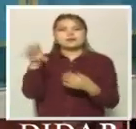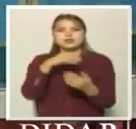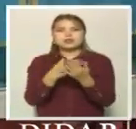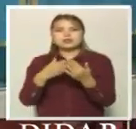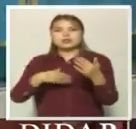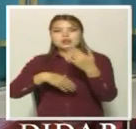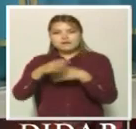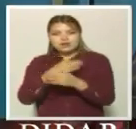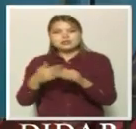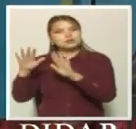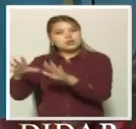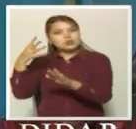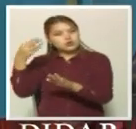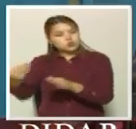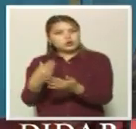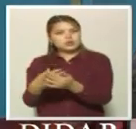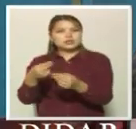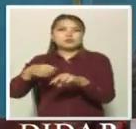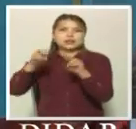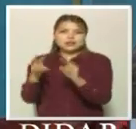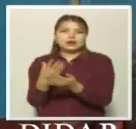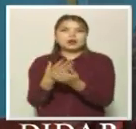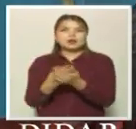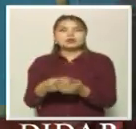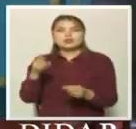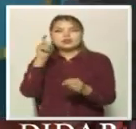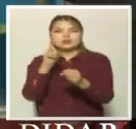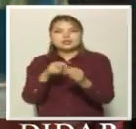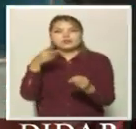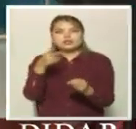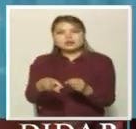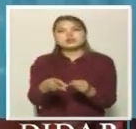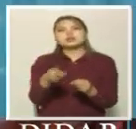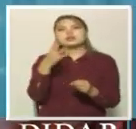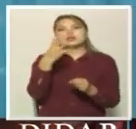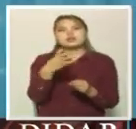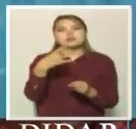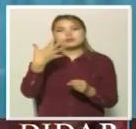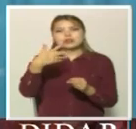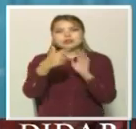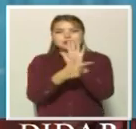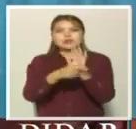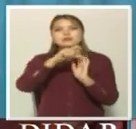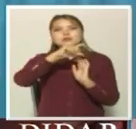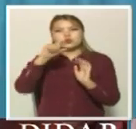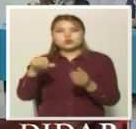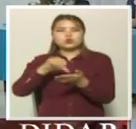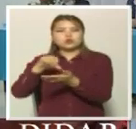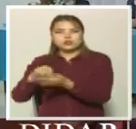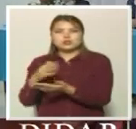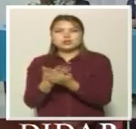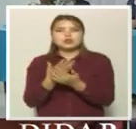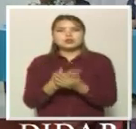кабина для людей с ограниченными возможностями на этом избирательном участке зарегистрировано 2457 Избирателей активность